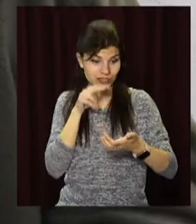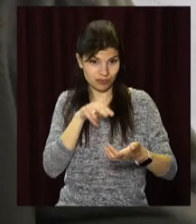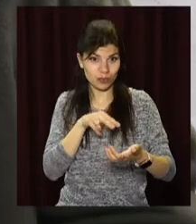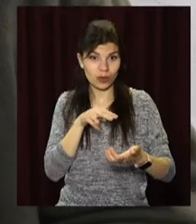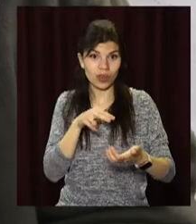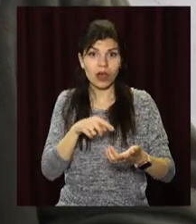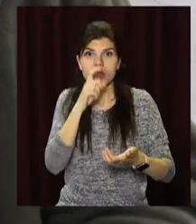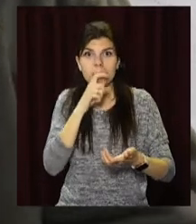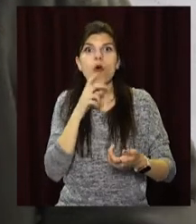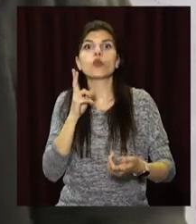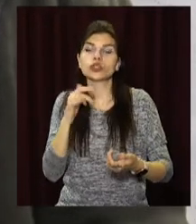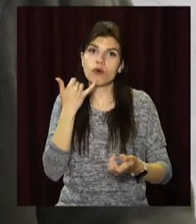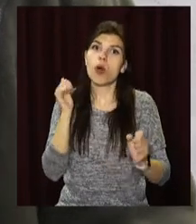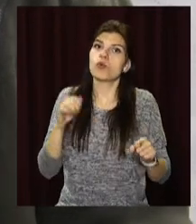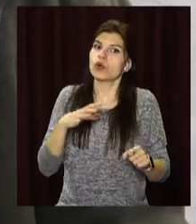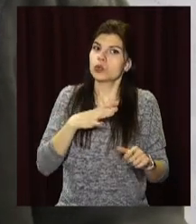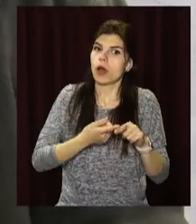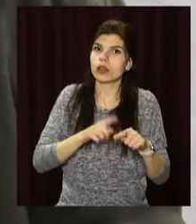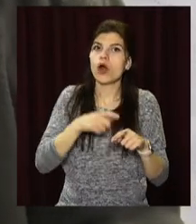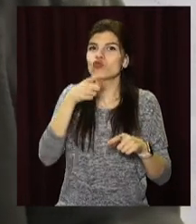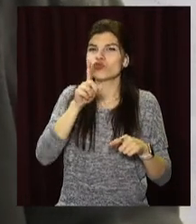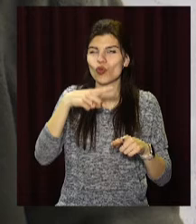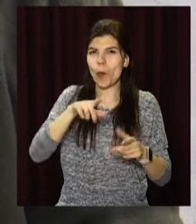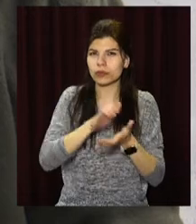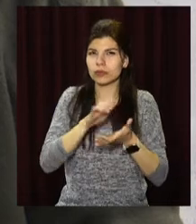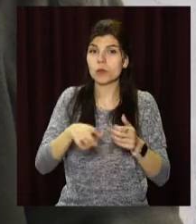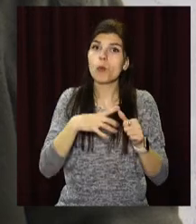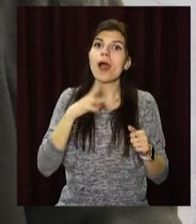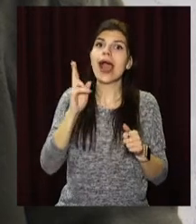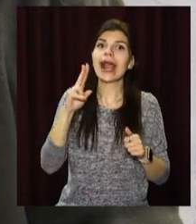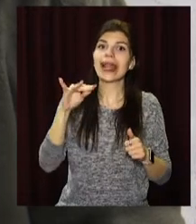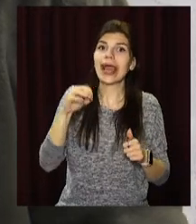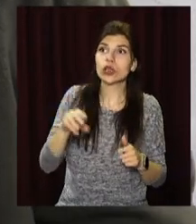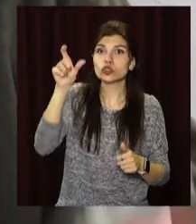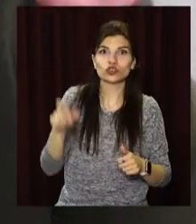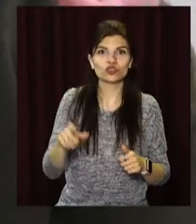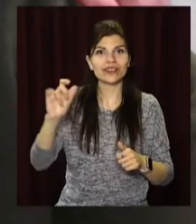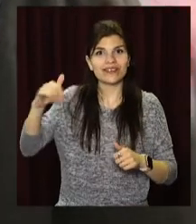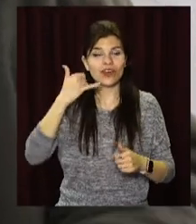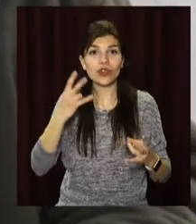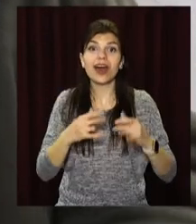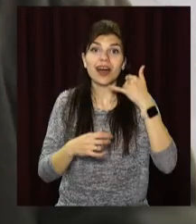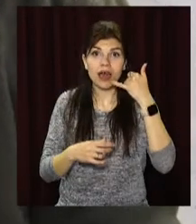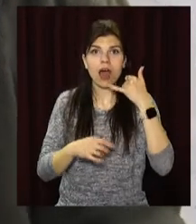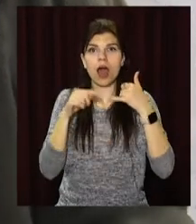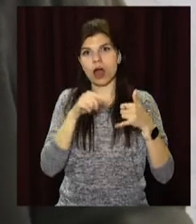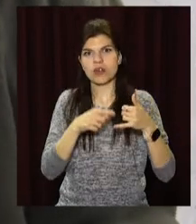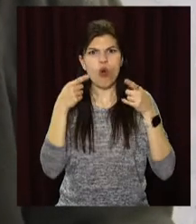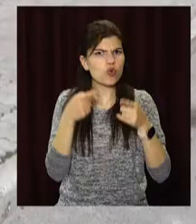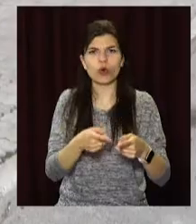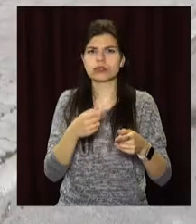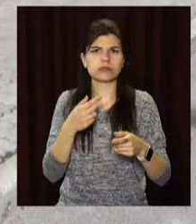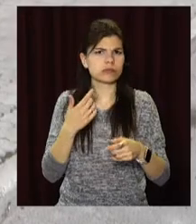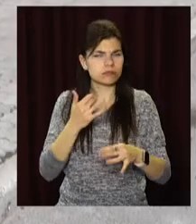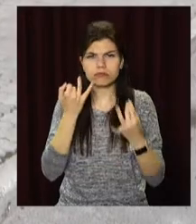ну не поймешь, кто звонит. Может быть, это какой-то клиент звонит и піднімаєш трубку, там тобі угрози